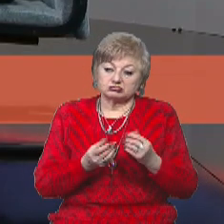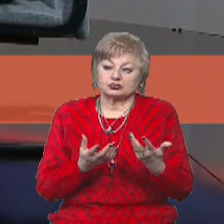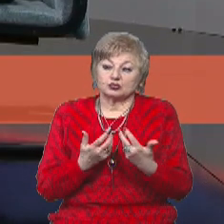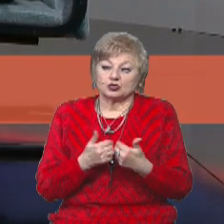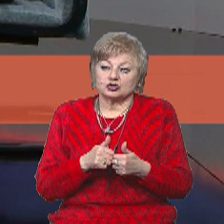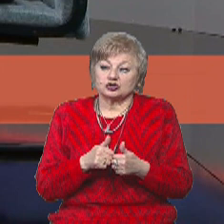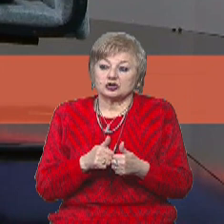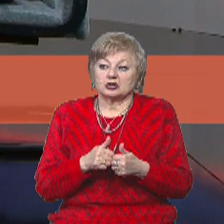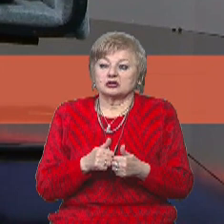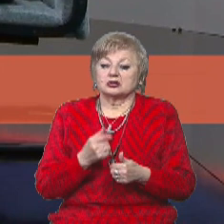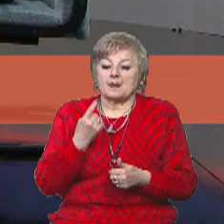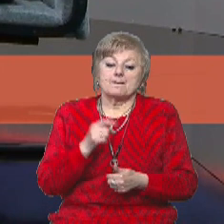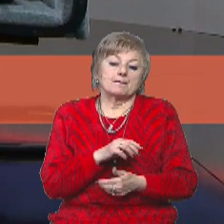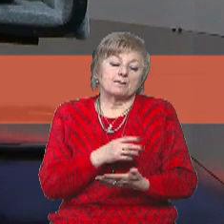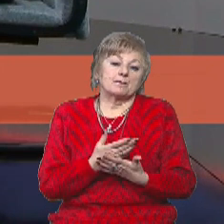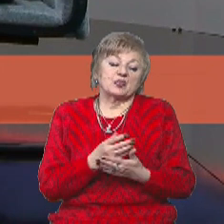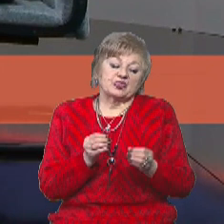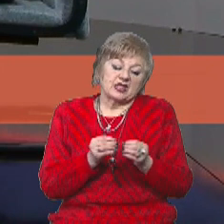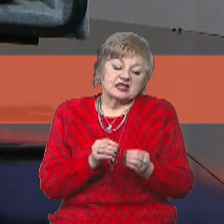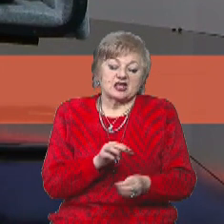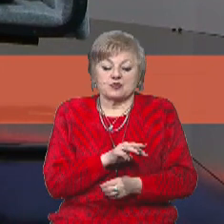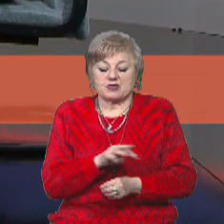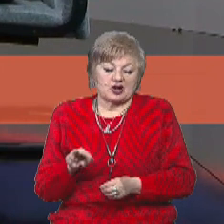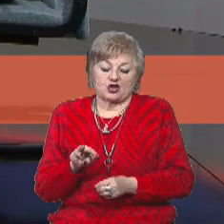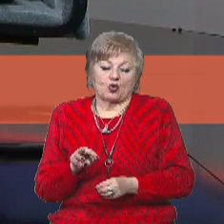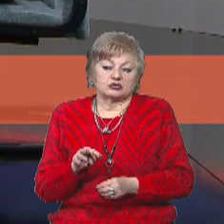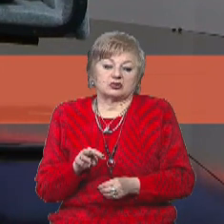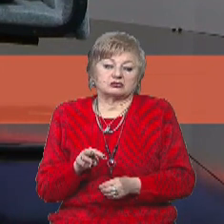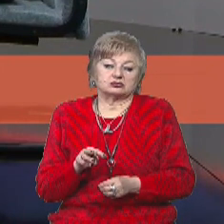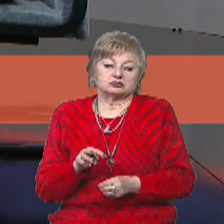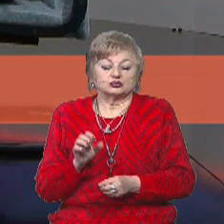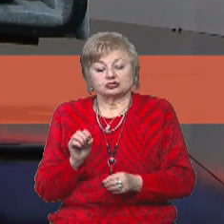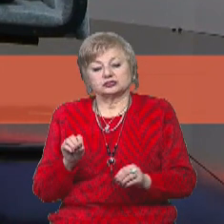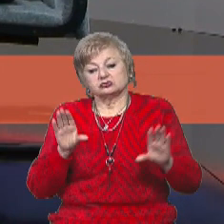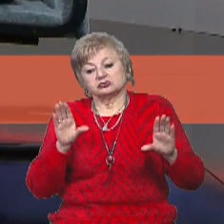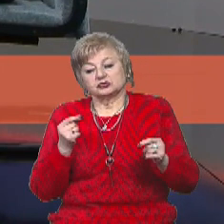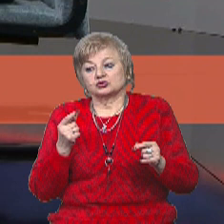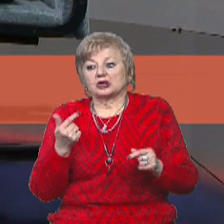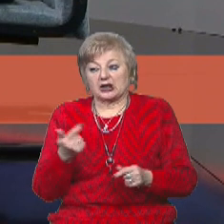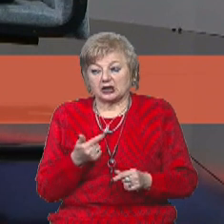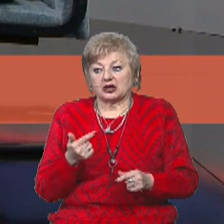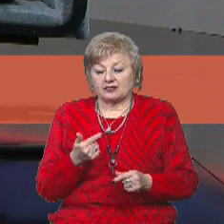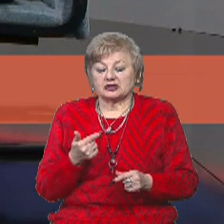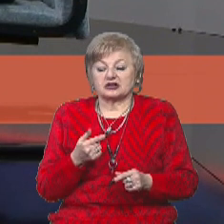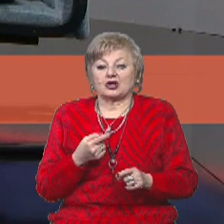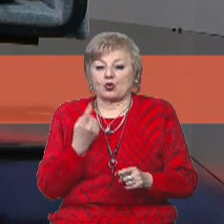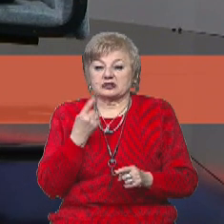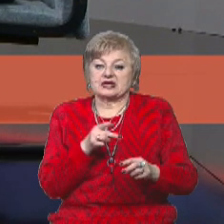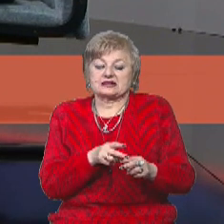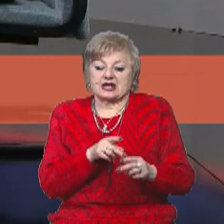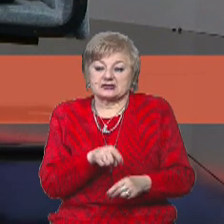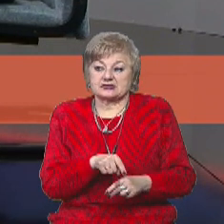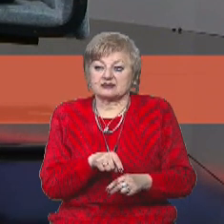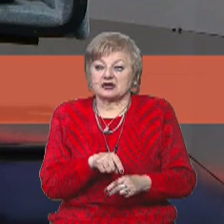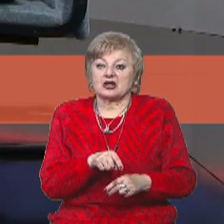станція коштує там мільйонів там 10 приблизно, можливо, там трохи дорожче, якщо це буде такі західних